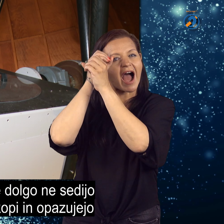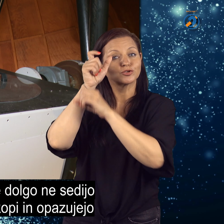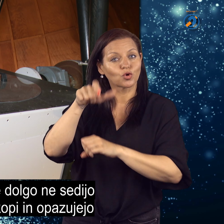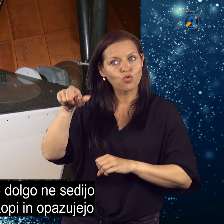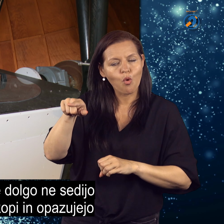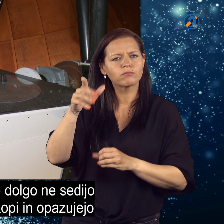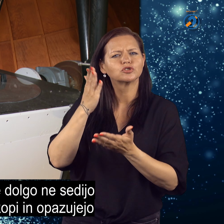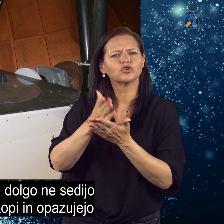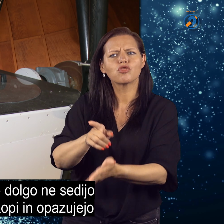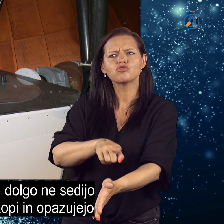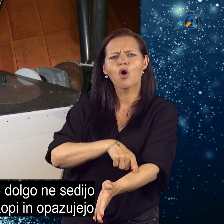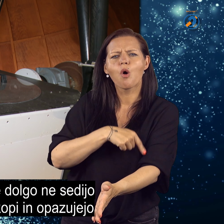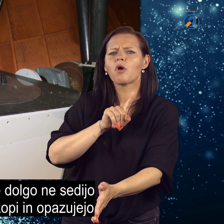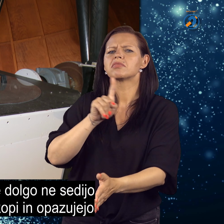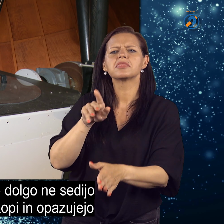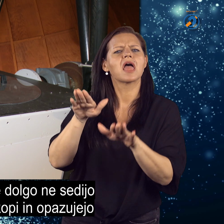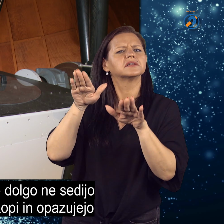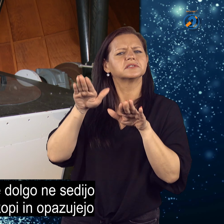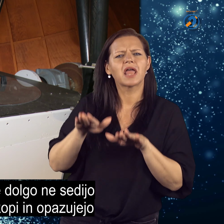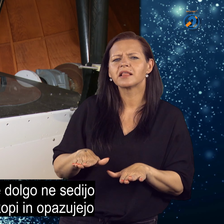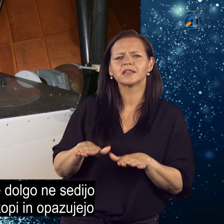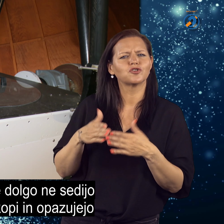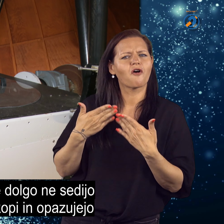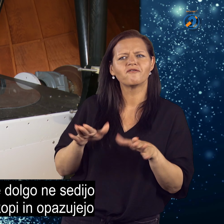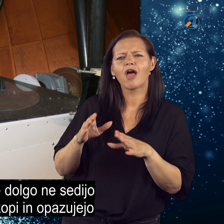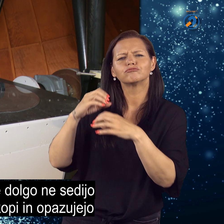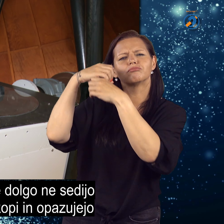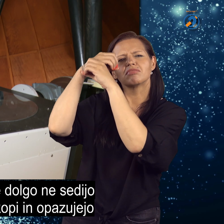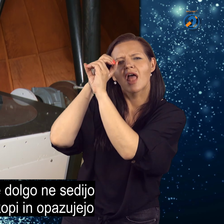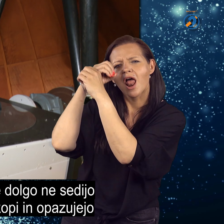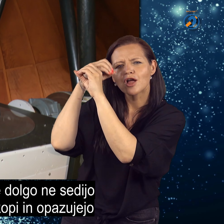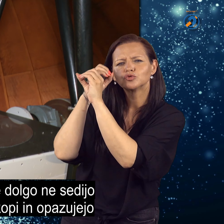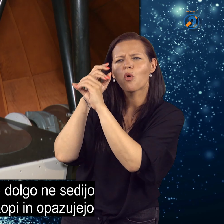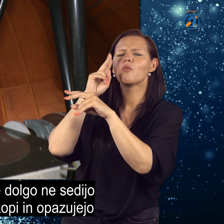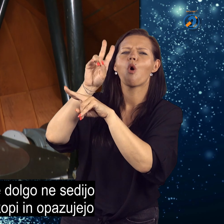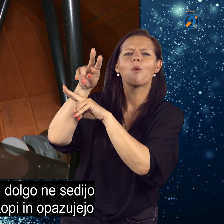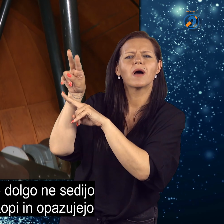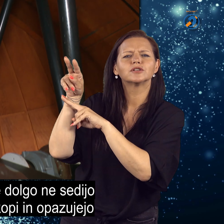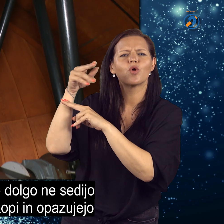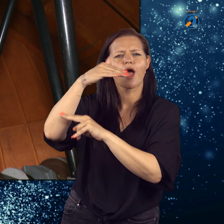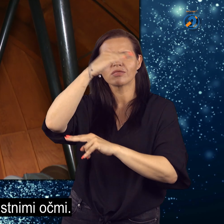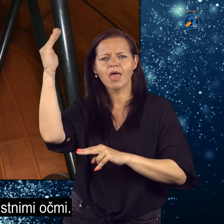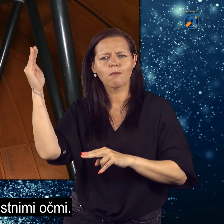Astronomi že dolgo ne sedijo več za teleskopi in opazujejo nebo z lastnimi očmi.